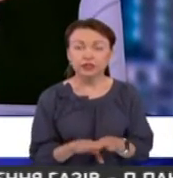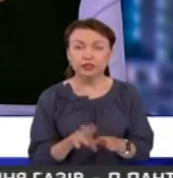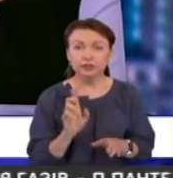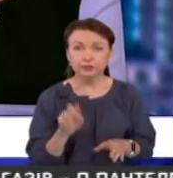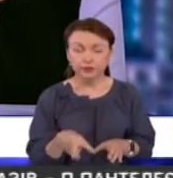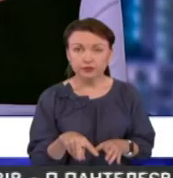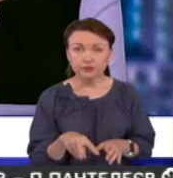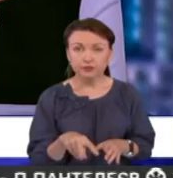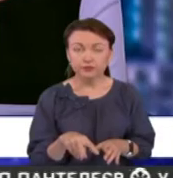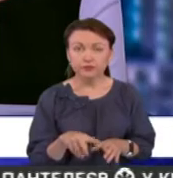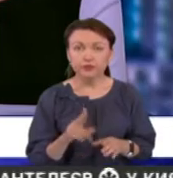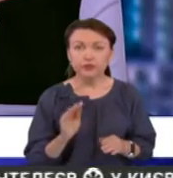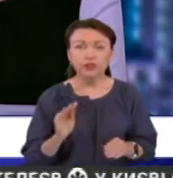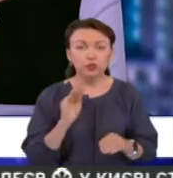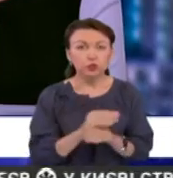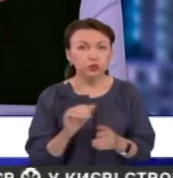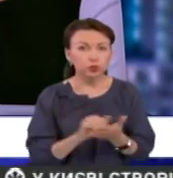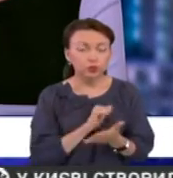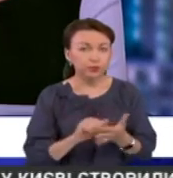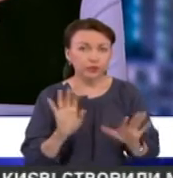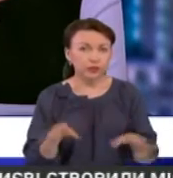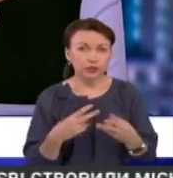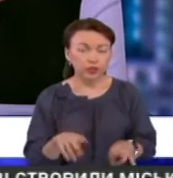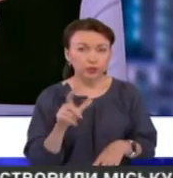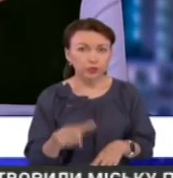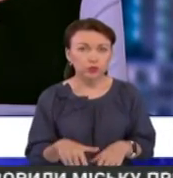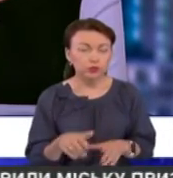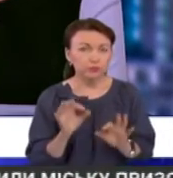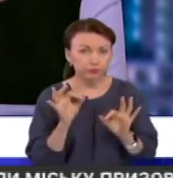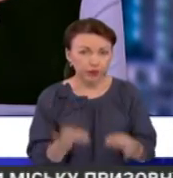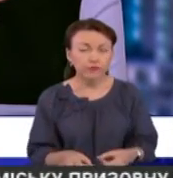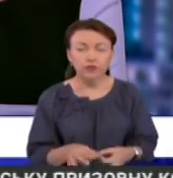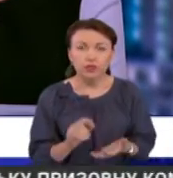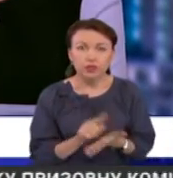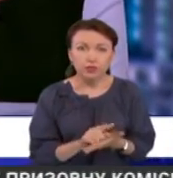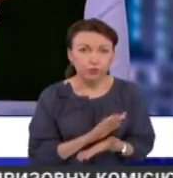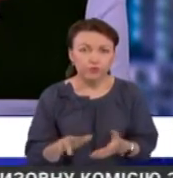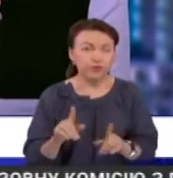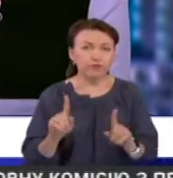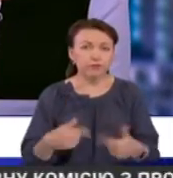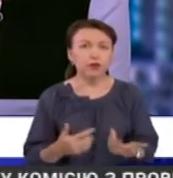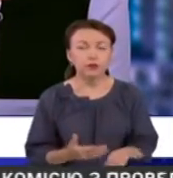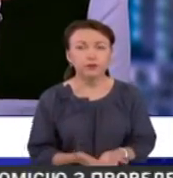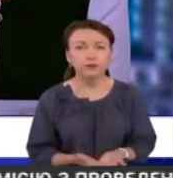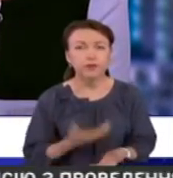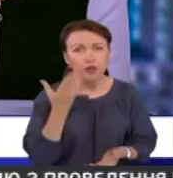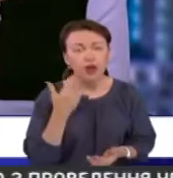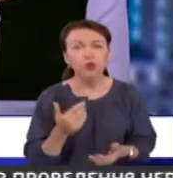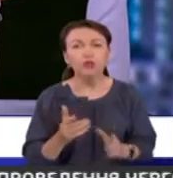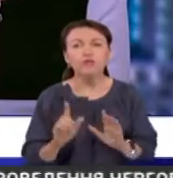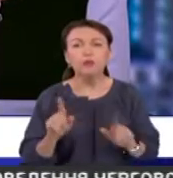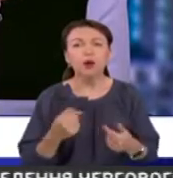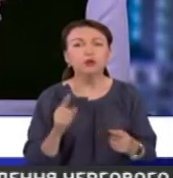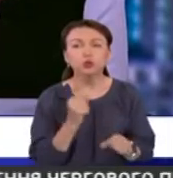листок, додаткових документів дійсно не треба. Людина абсолютно права і їх не повинні вимагати. А коли вимагають, то що робити,